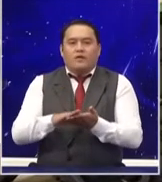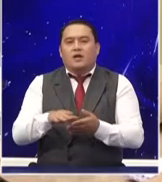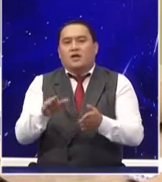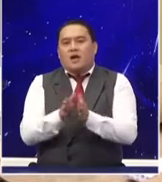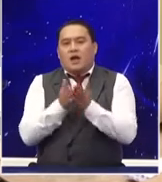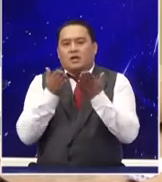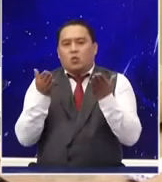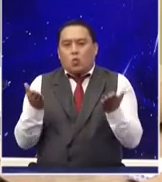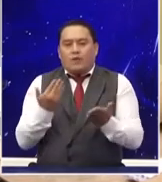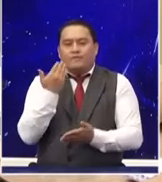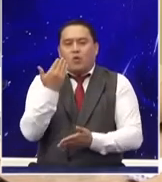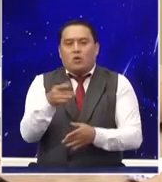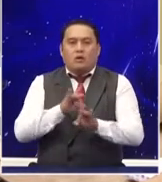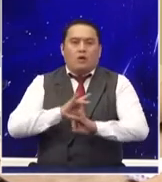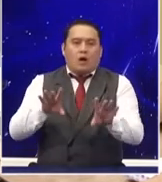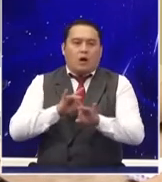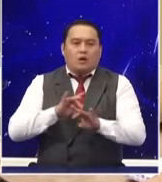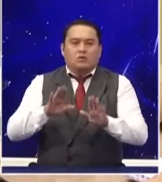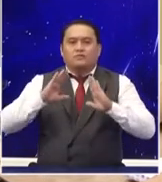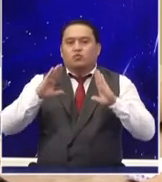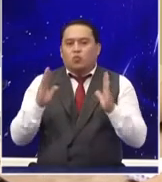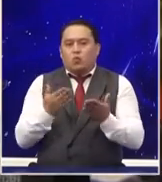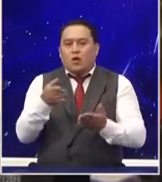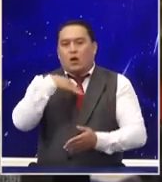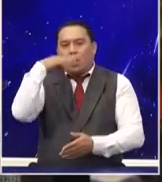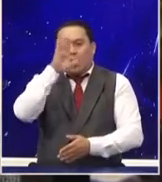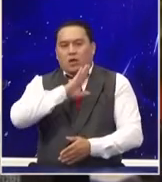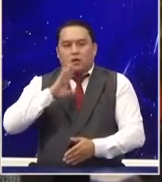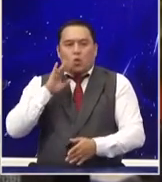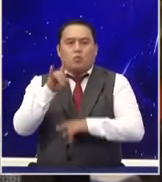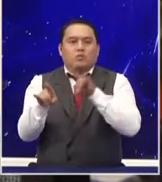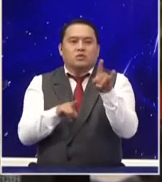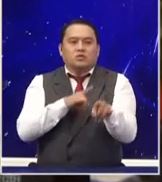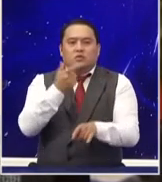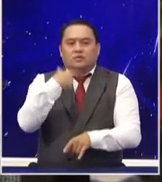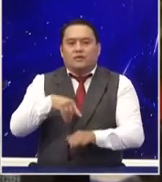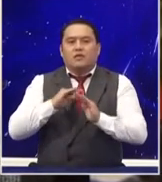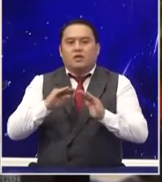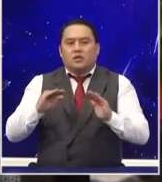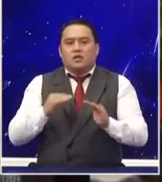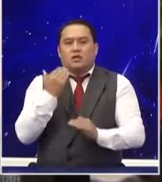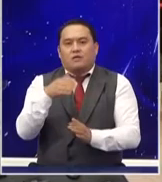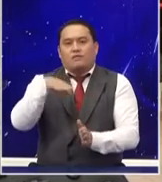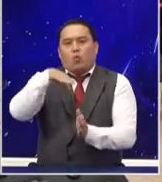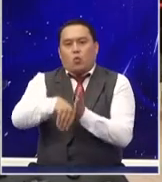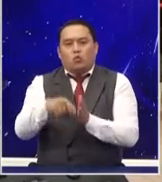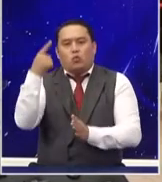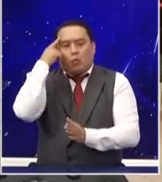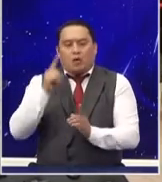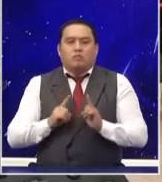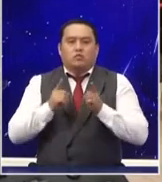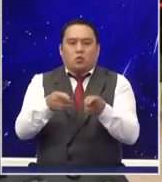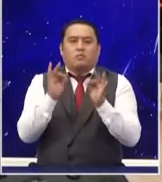литература. Савера Абдухалыкова рассказывает о случаях, когда родители добровольно убеждали своих детей примкнуть к их рядам, думая, что